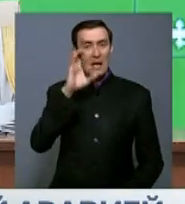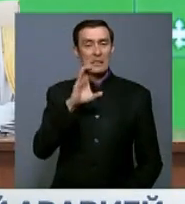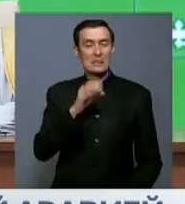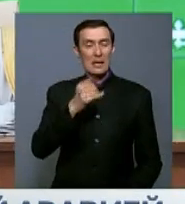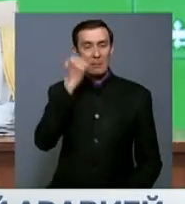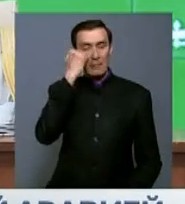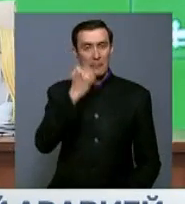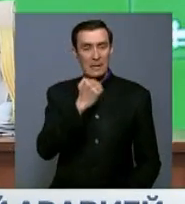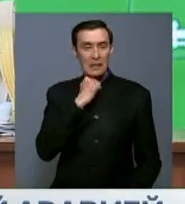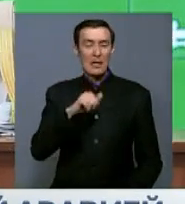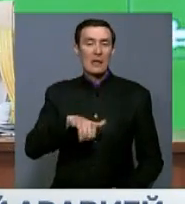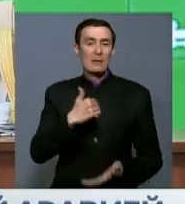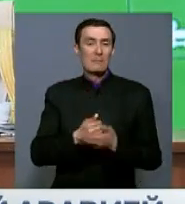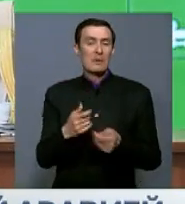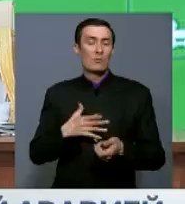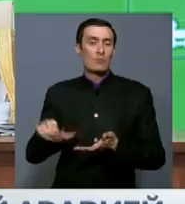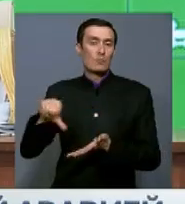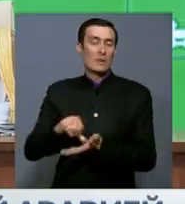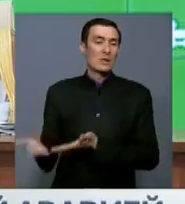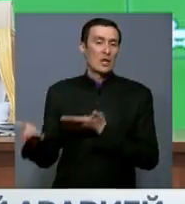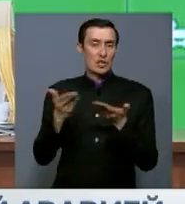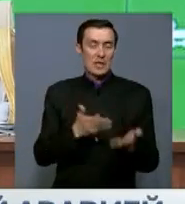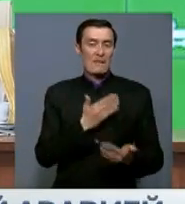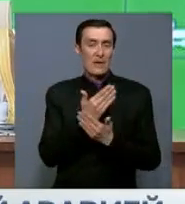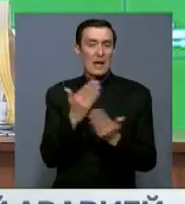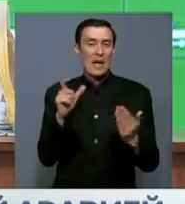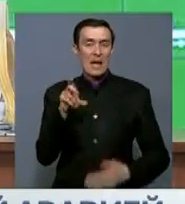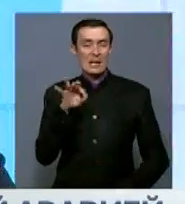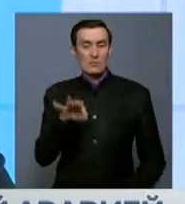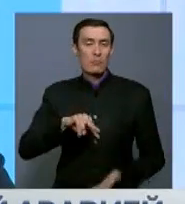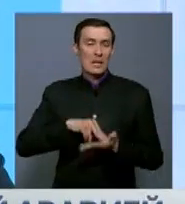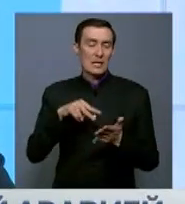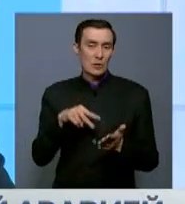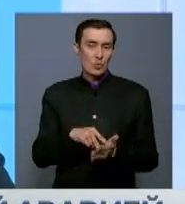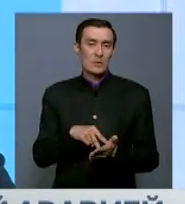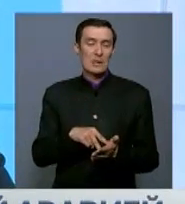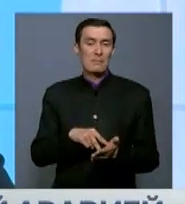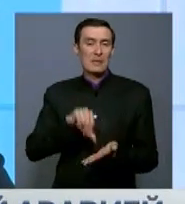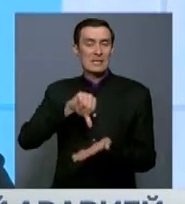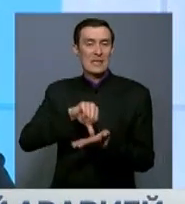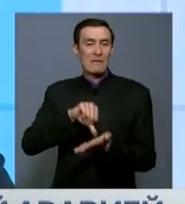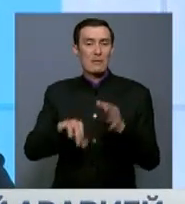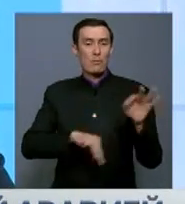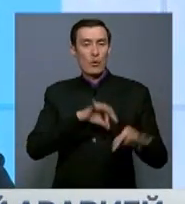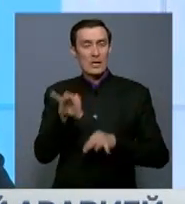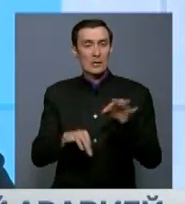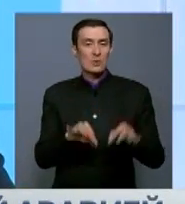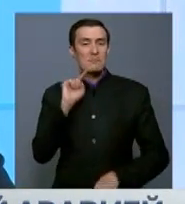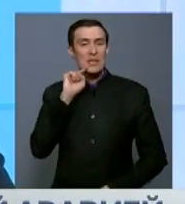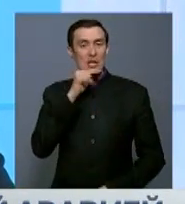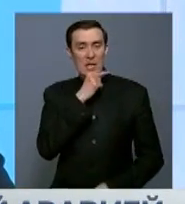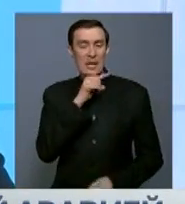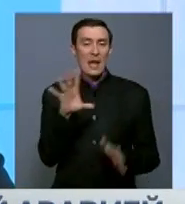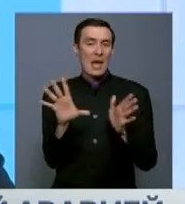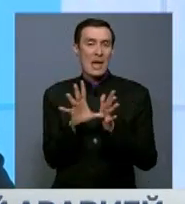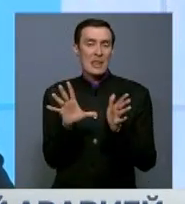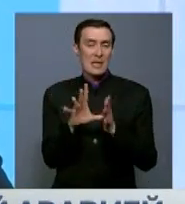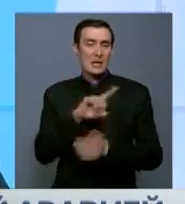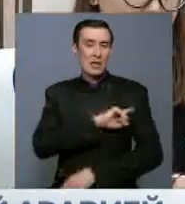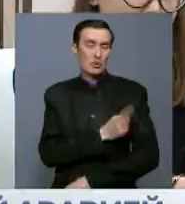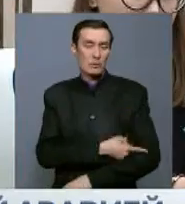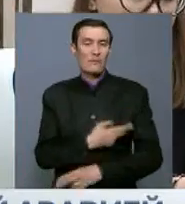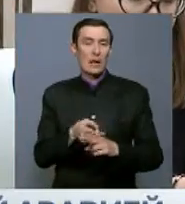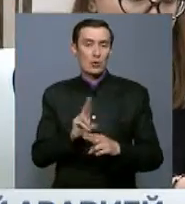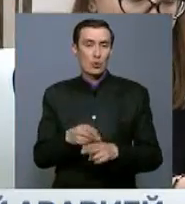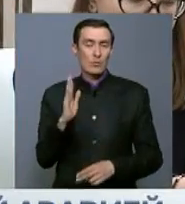президента Казахстана за приглашение участвовать в выставке Экспо, где планируется представить проекты в области сбережения энергоресурсов, которые могут